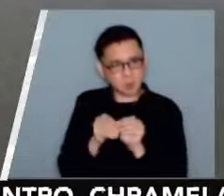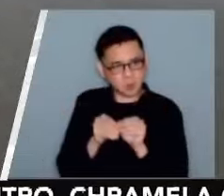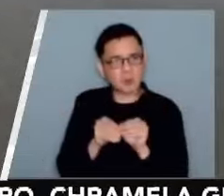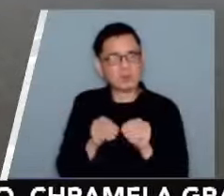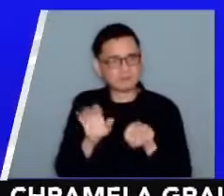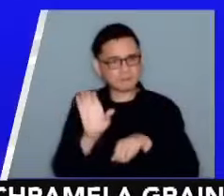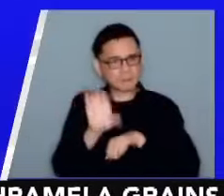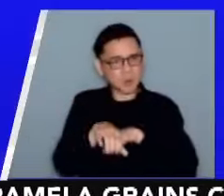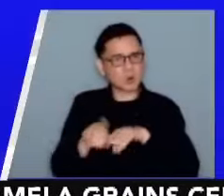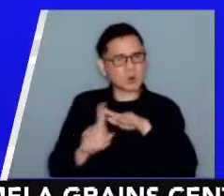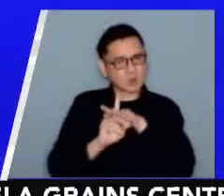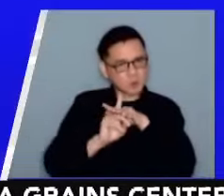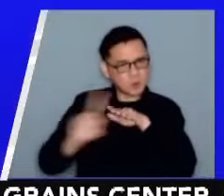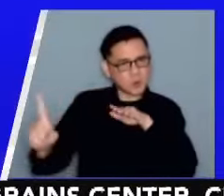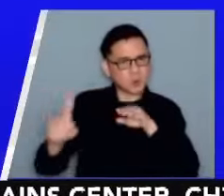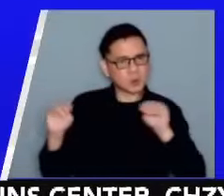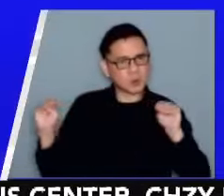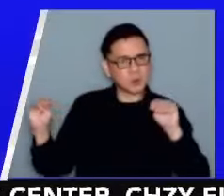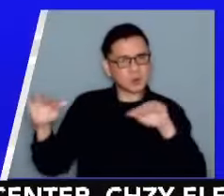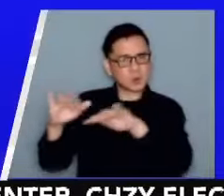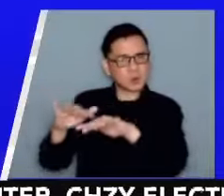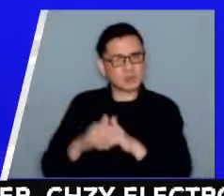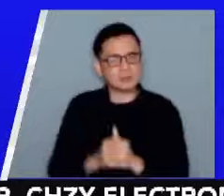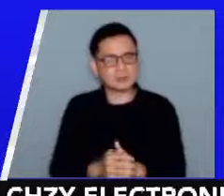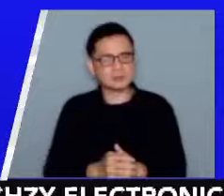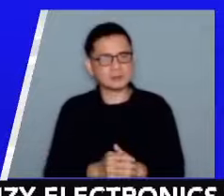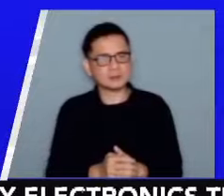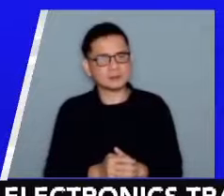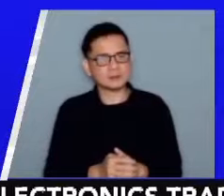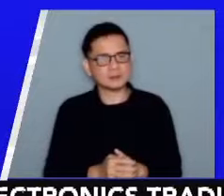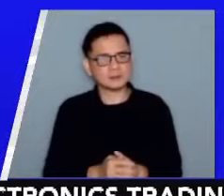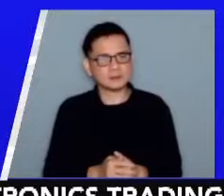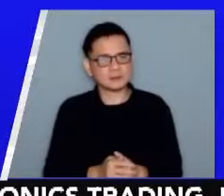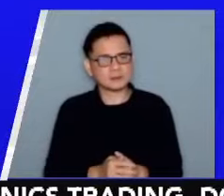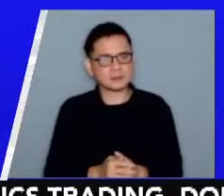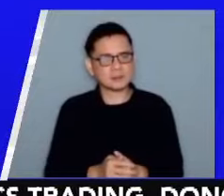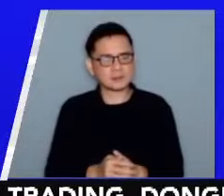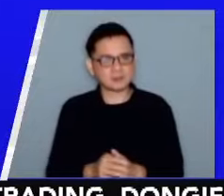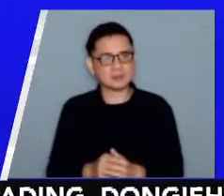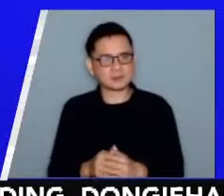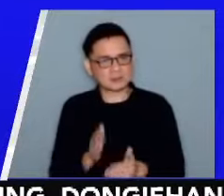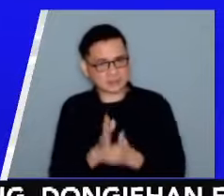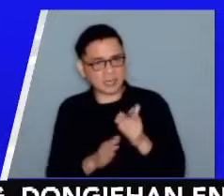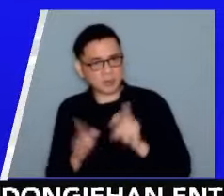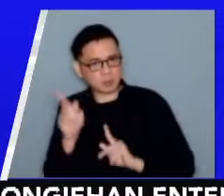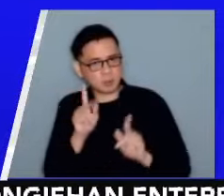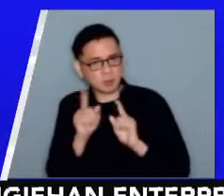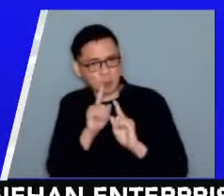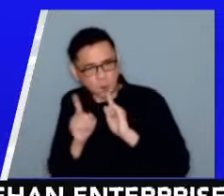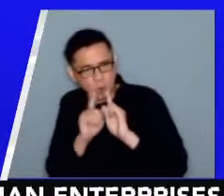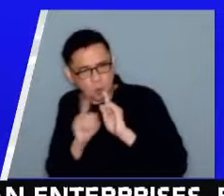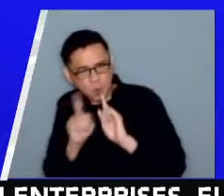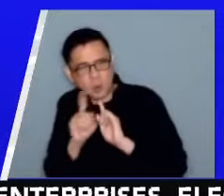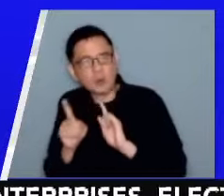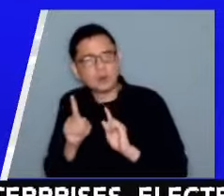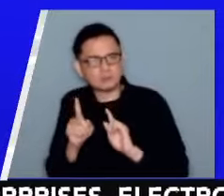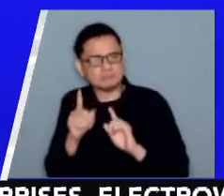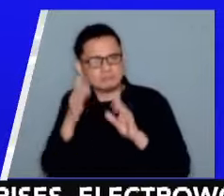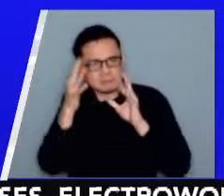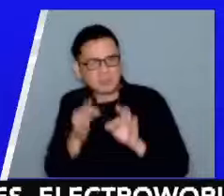dito at yung iba ay nasa mga skwelahan at yung ung mga nakausap ko dito sa barangay hall sila nagsilikas kahapon